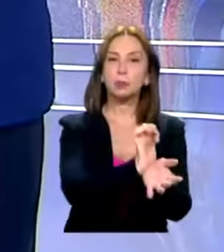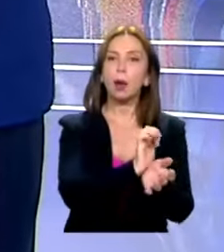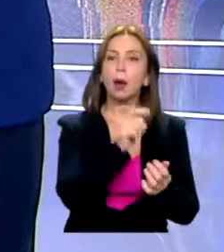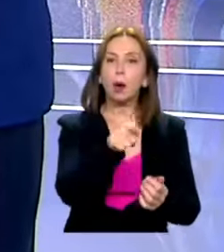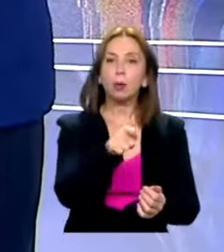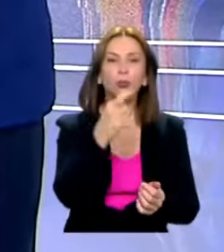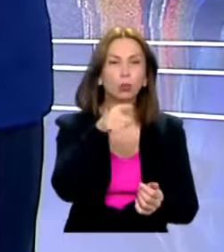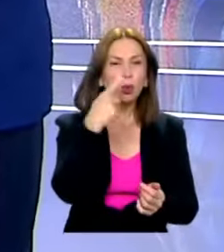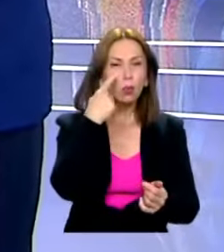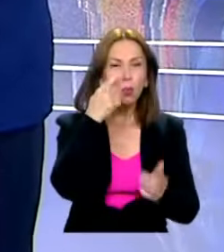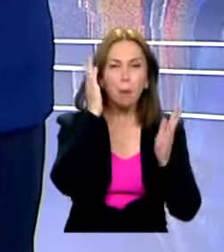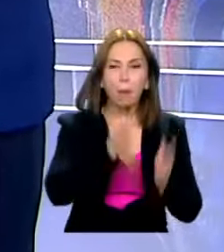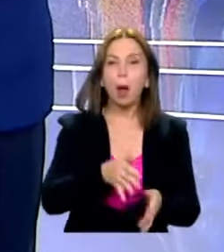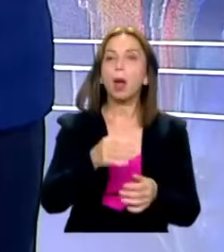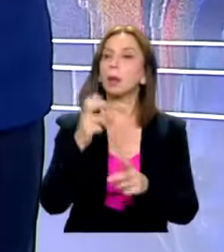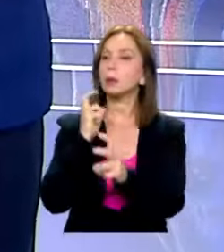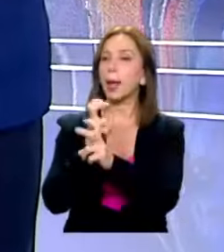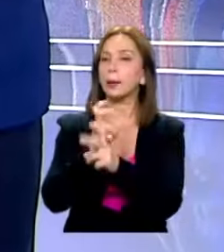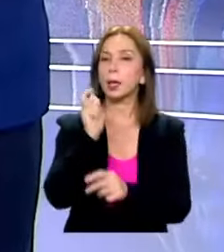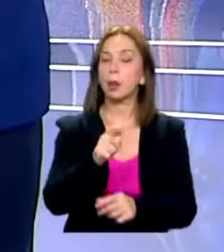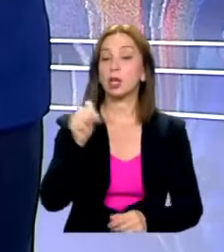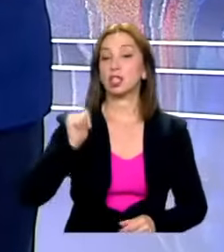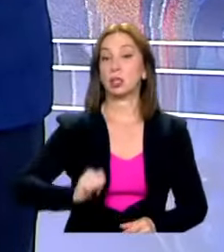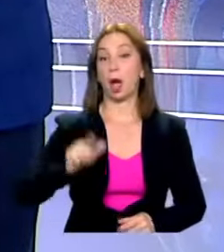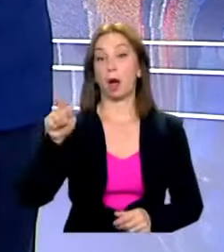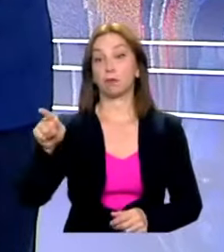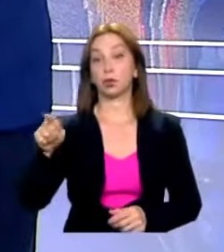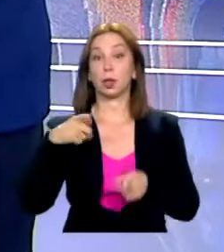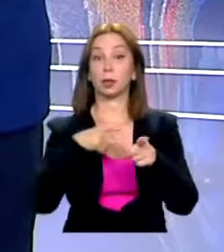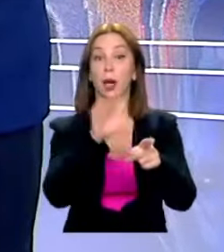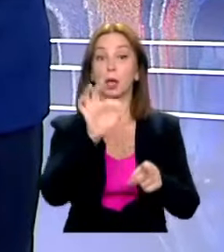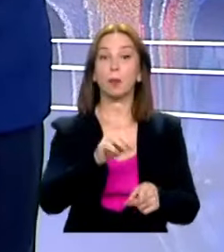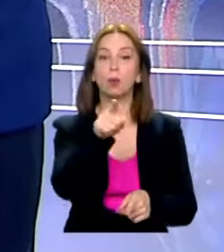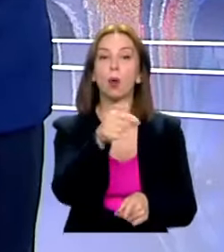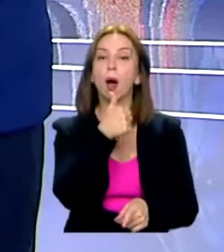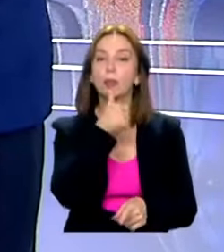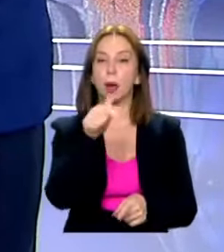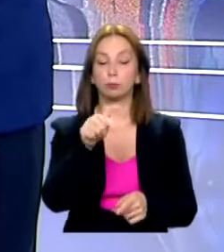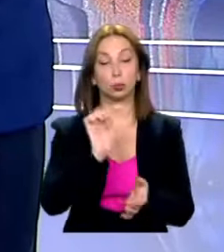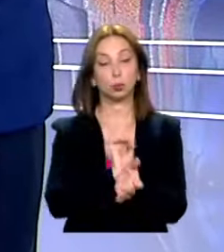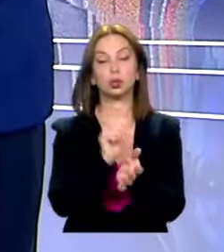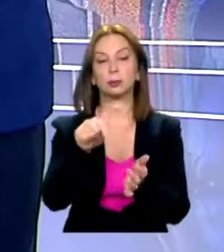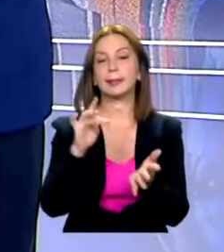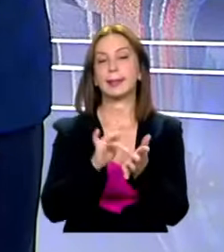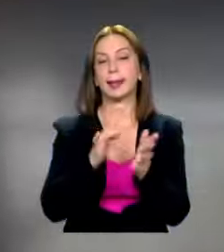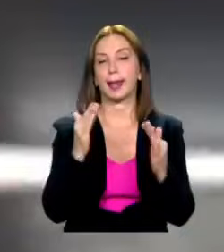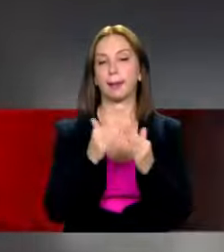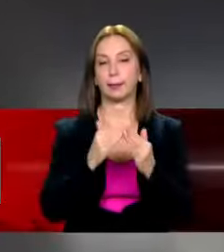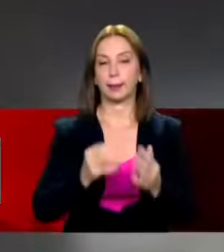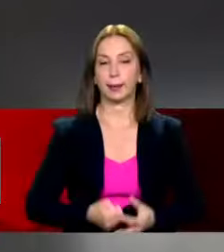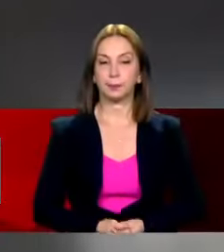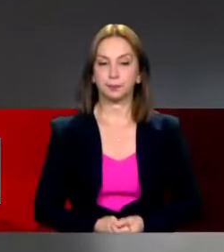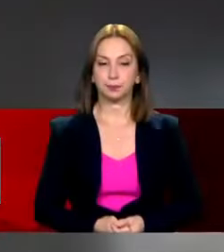edince savcılık yeniden düğmeye bastı. Genç kadına kabusu yaşatan adam tutuklandı. Şimdi cezaevinde.